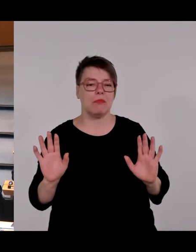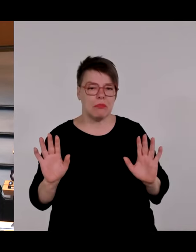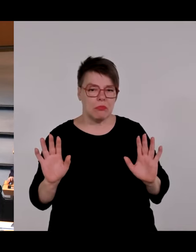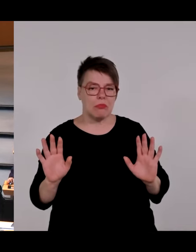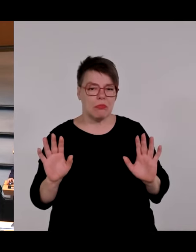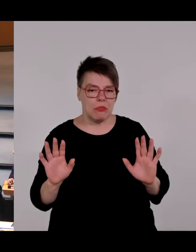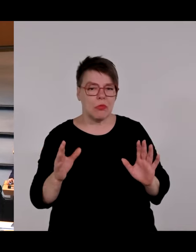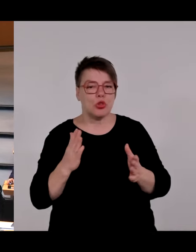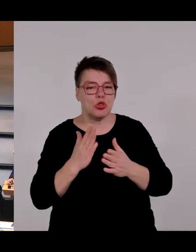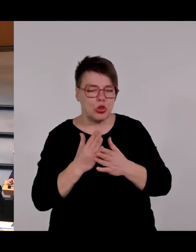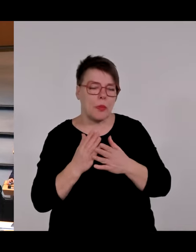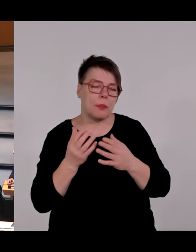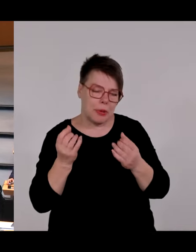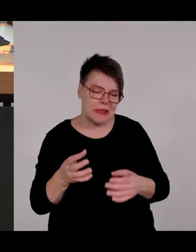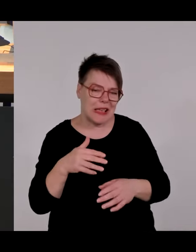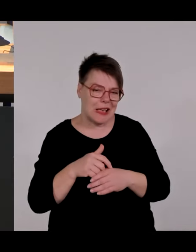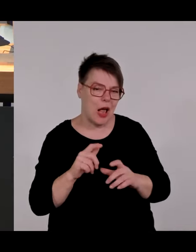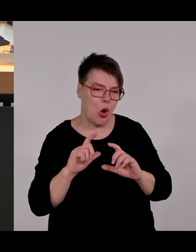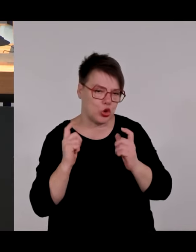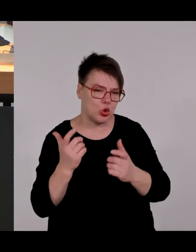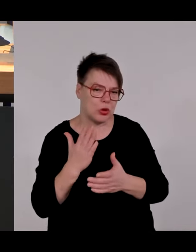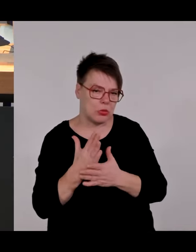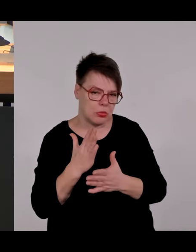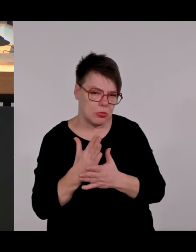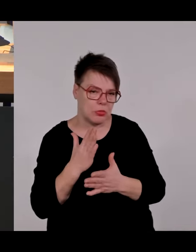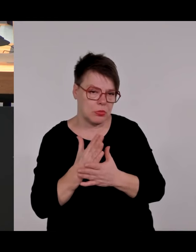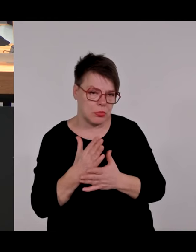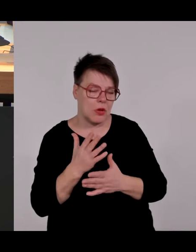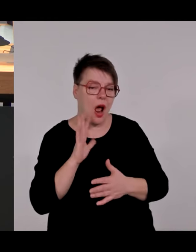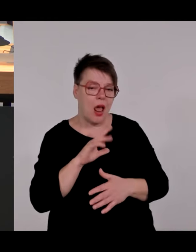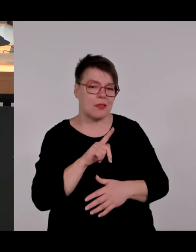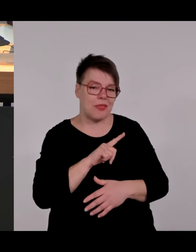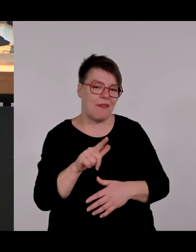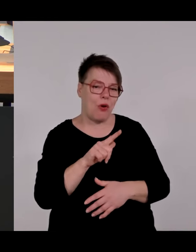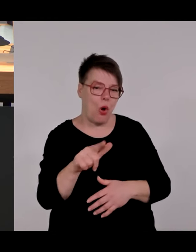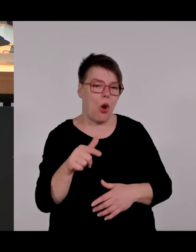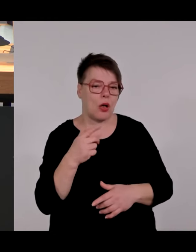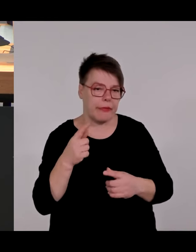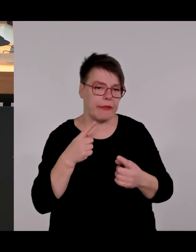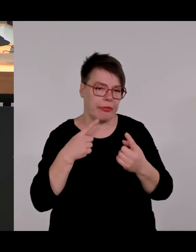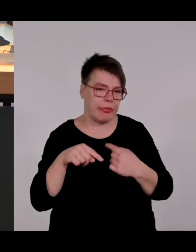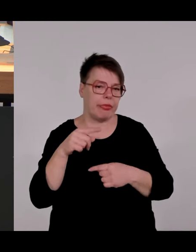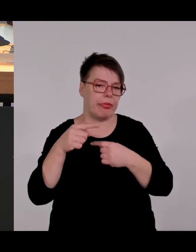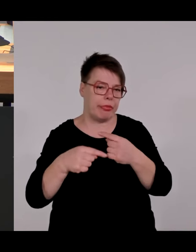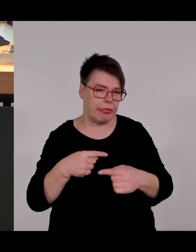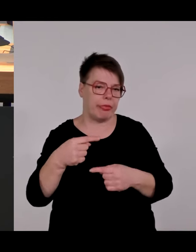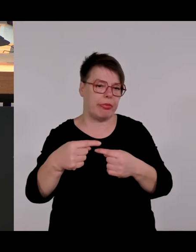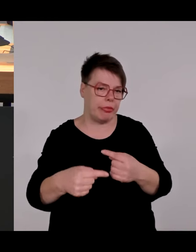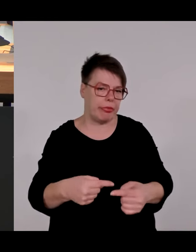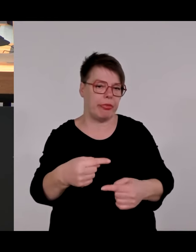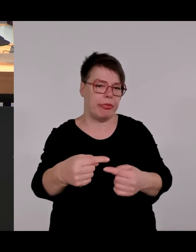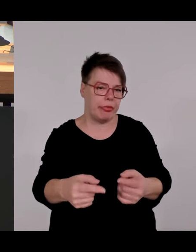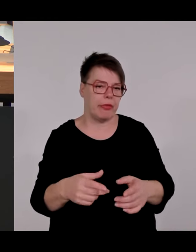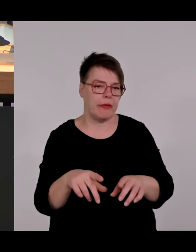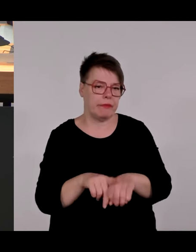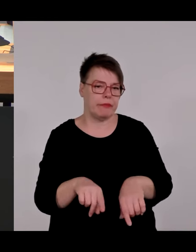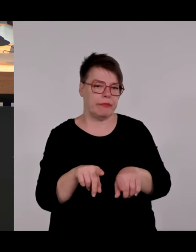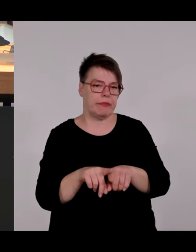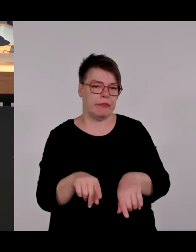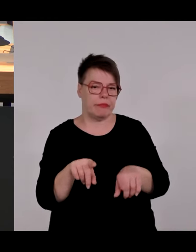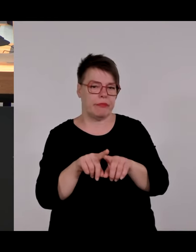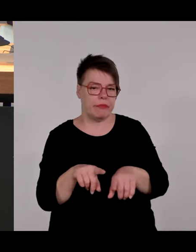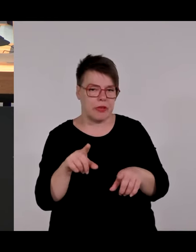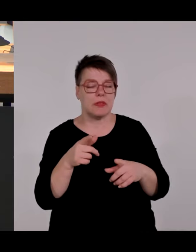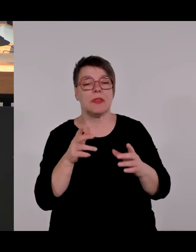Wir sind uns völlig einig übrigens, ja, dass Entlastung der Polizei ein richtiges Ziel ist. Völlig klar. Aber ich kann Ihnen ja sagen, wie man das erreicht. Wenn wir